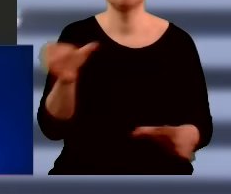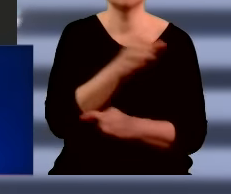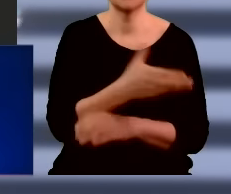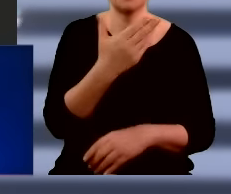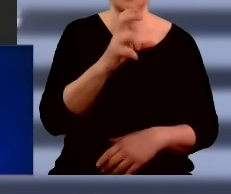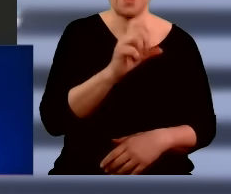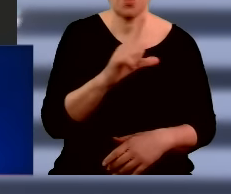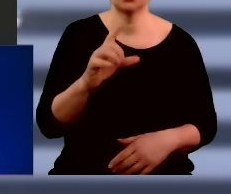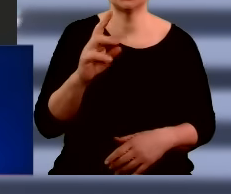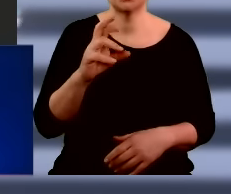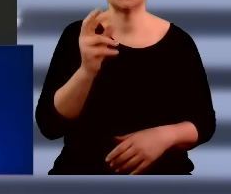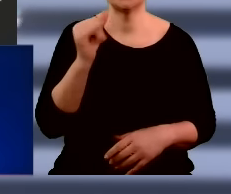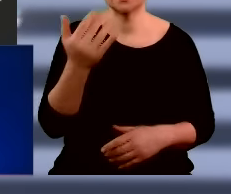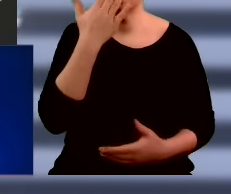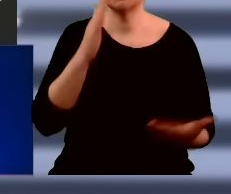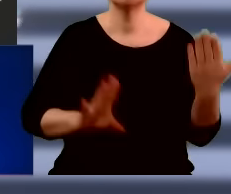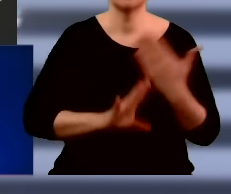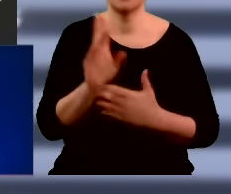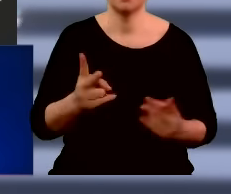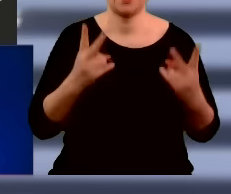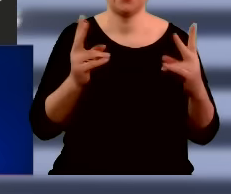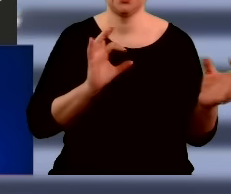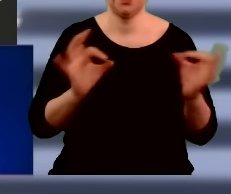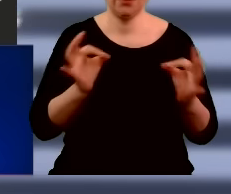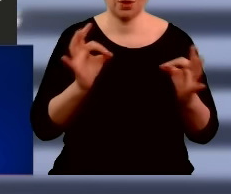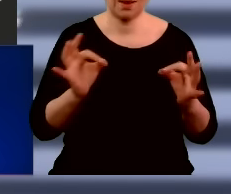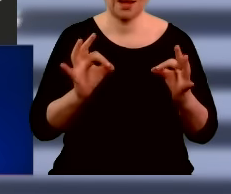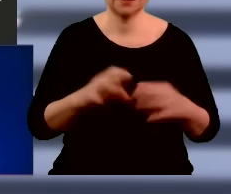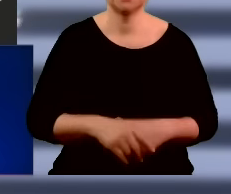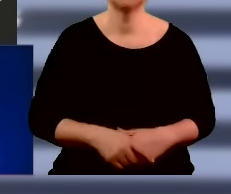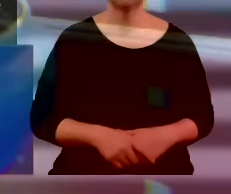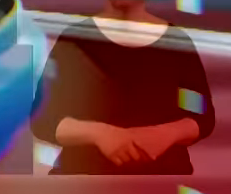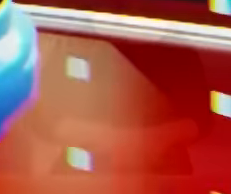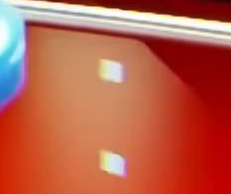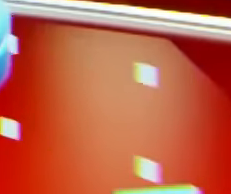Krześniewski, by przedstawić Państwu najważniejsze informacje z kraju i ze świata.